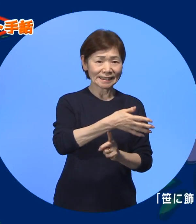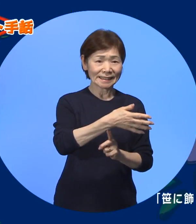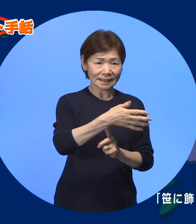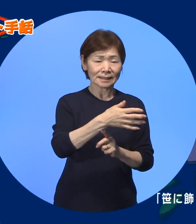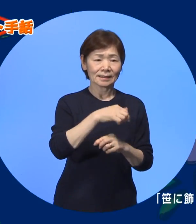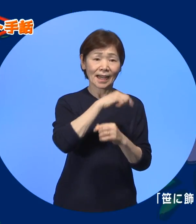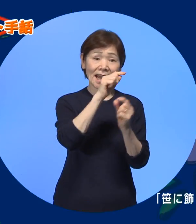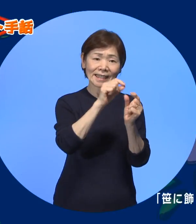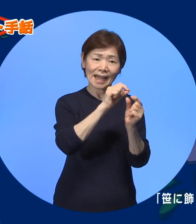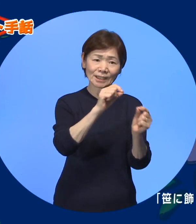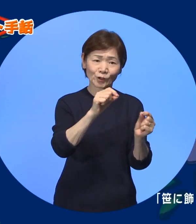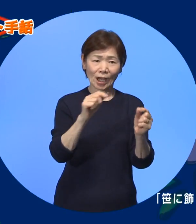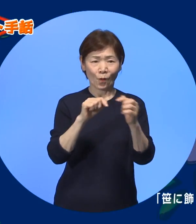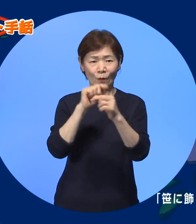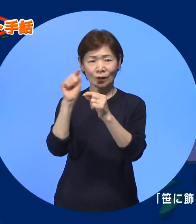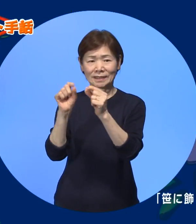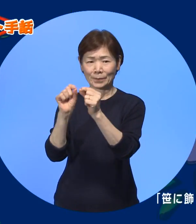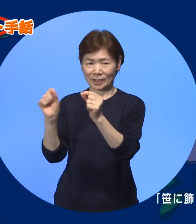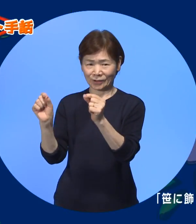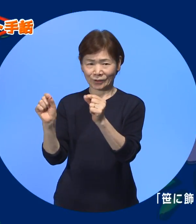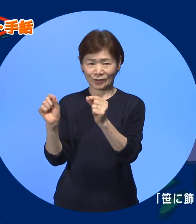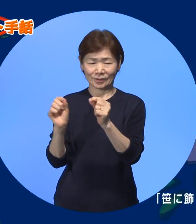笹に飾り付けをします。